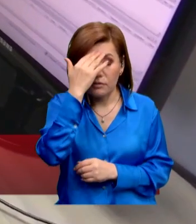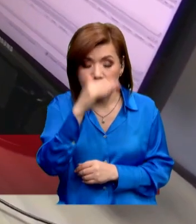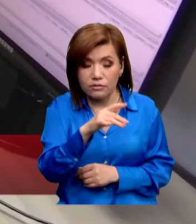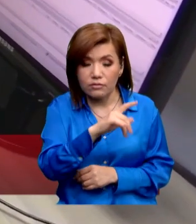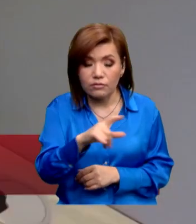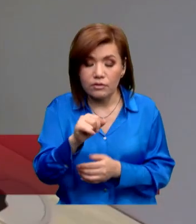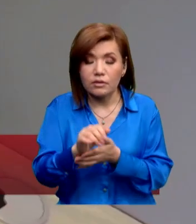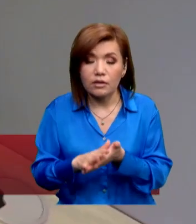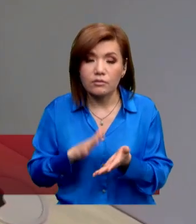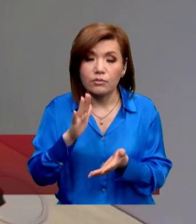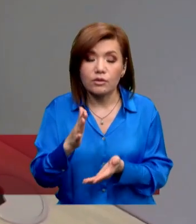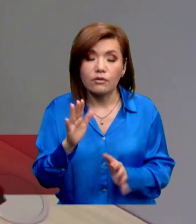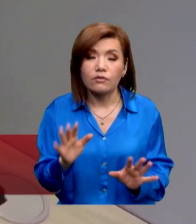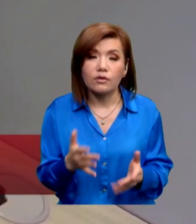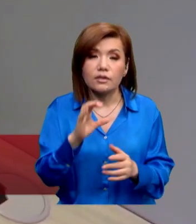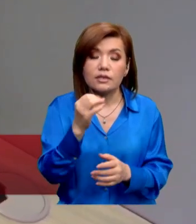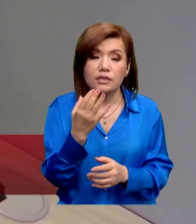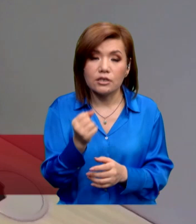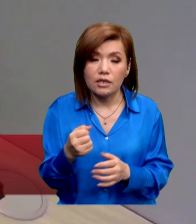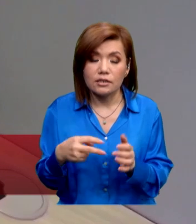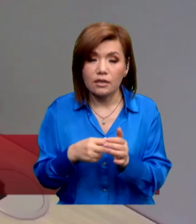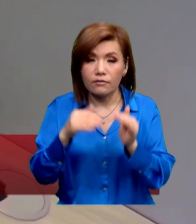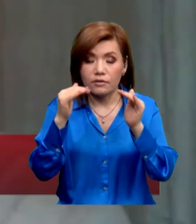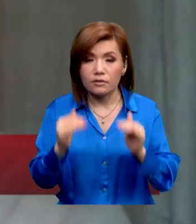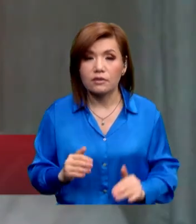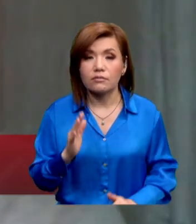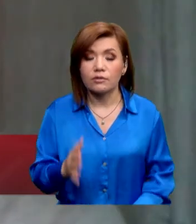и дальше, если Федрезерв США будет снижать ставки.